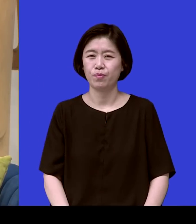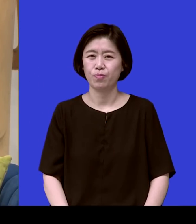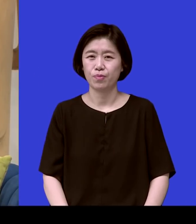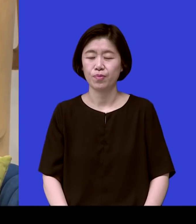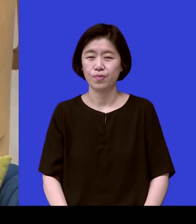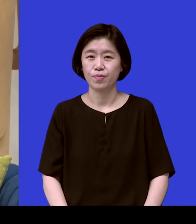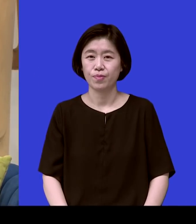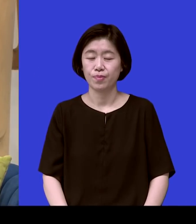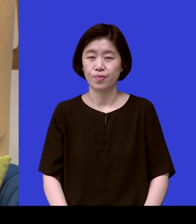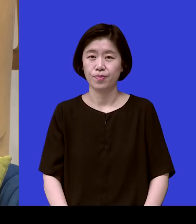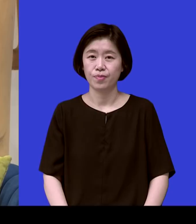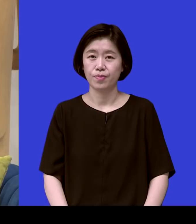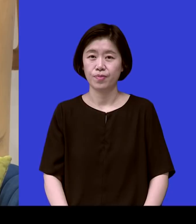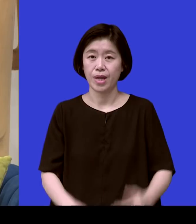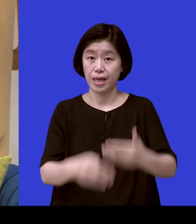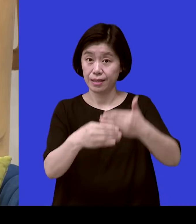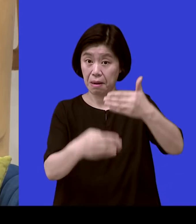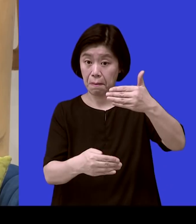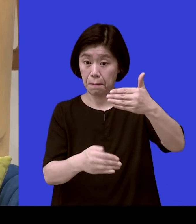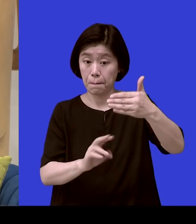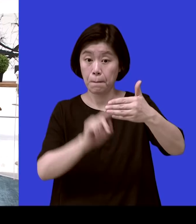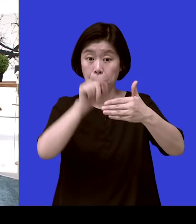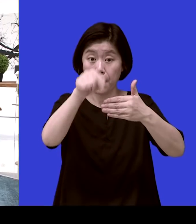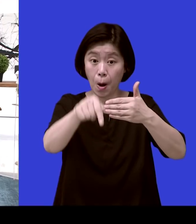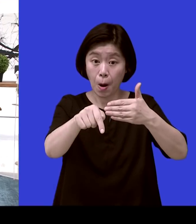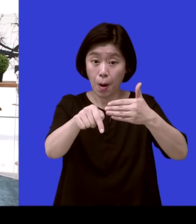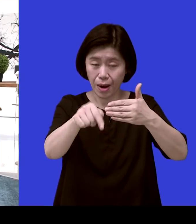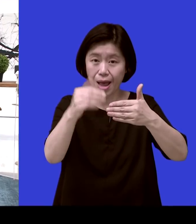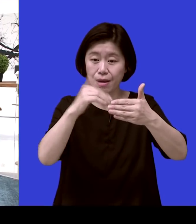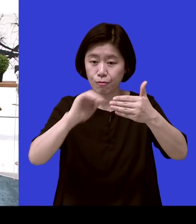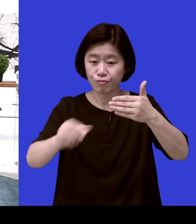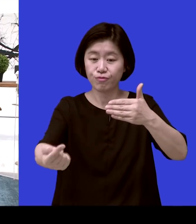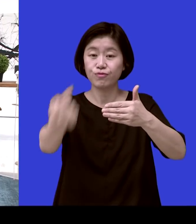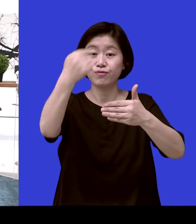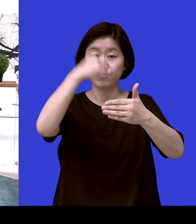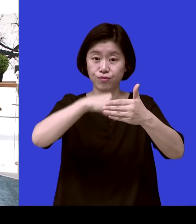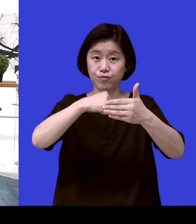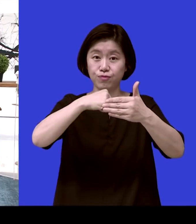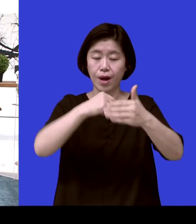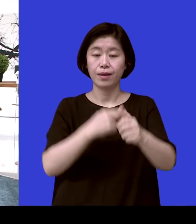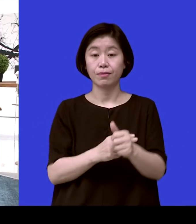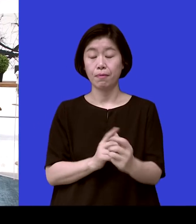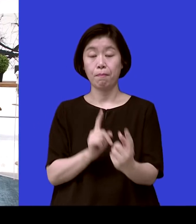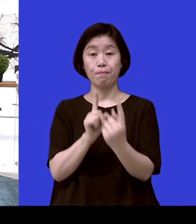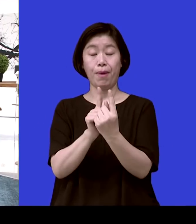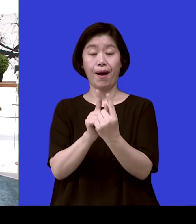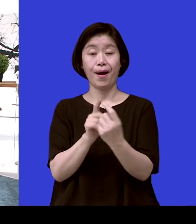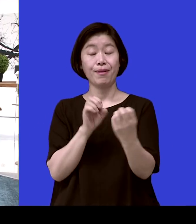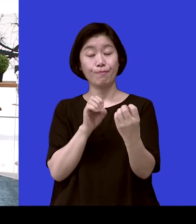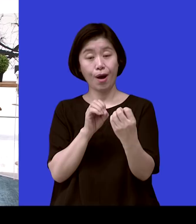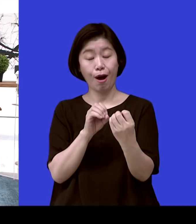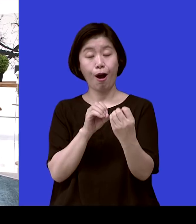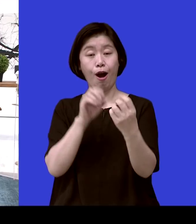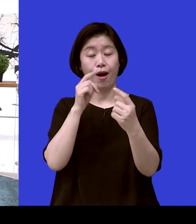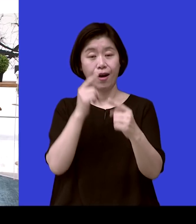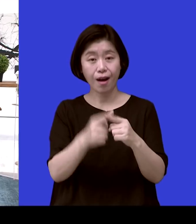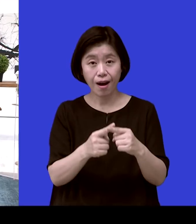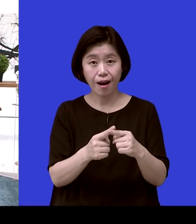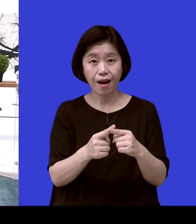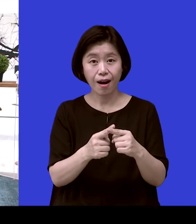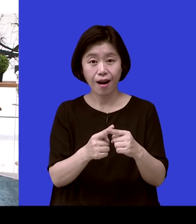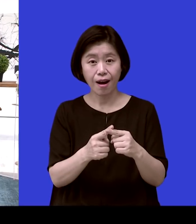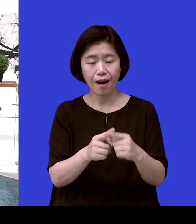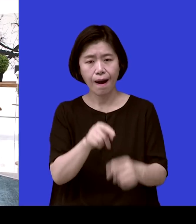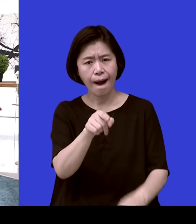예. 선생님들이 처음에는 말 얘기시키다가 네. 그랬는 줄 모르는 거예요. 담 넘어 나갔다 온 지를. 네. 그다음 무슨 얘기하다가